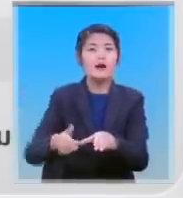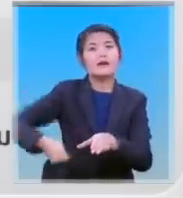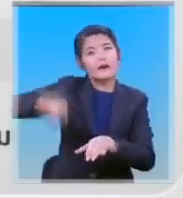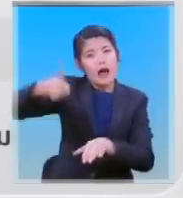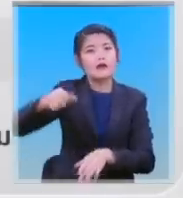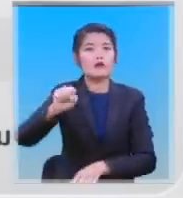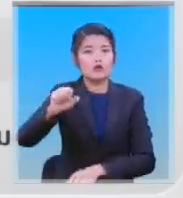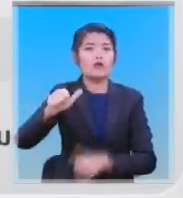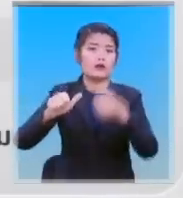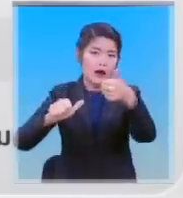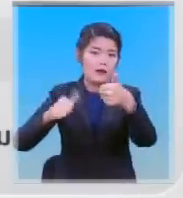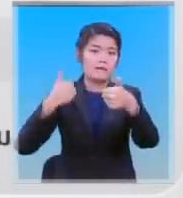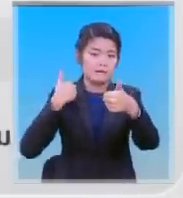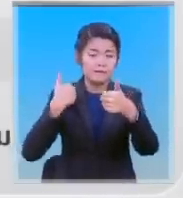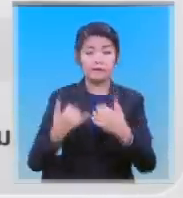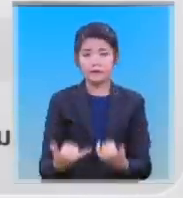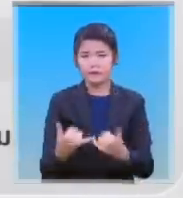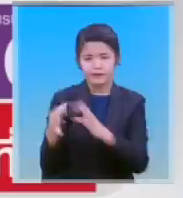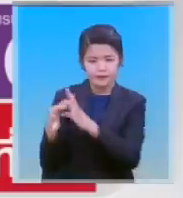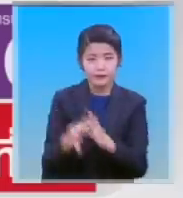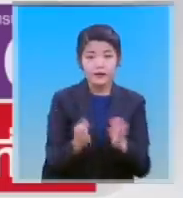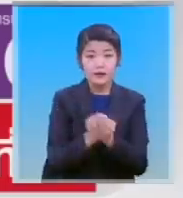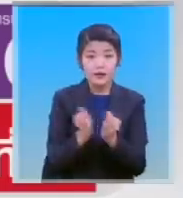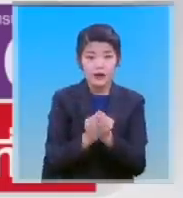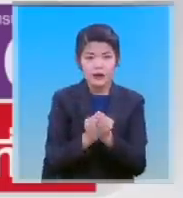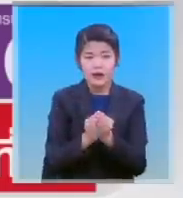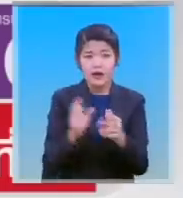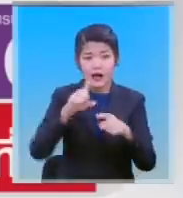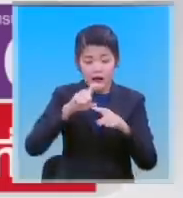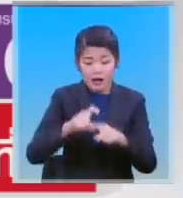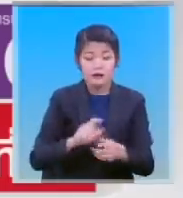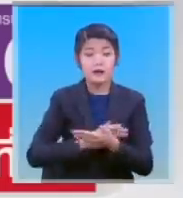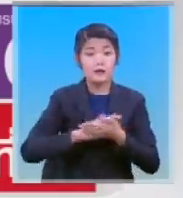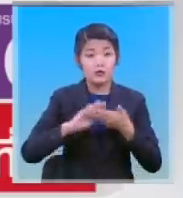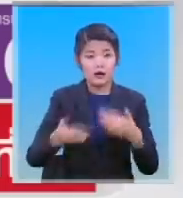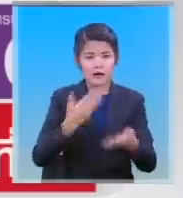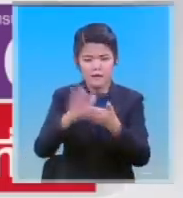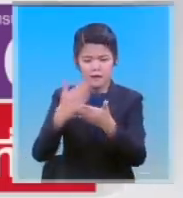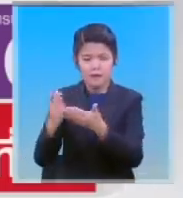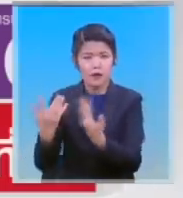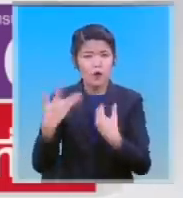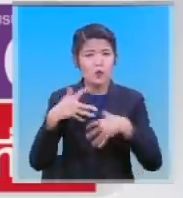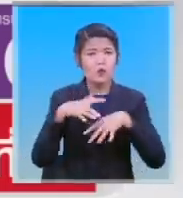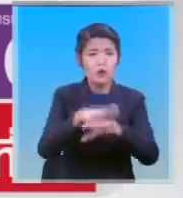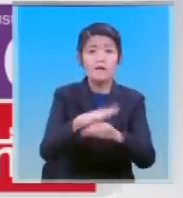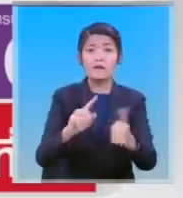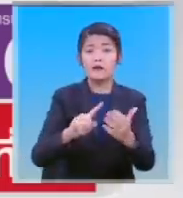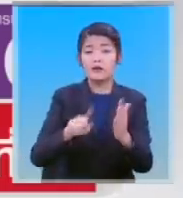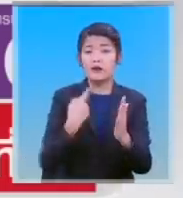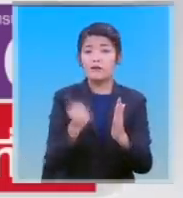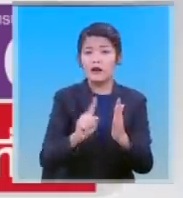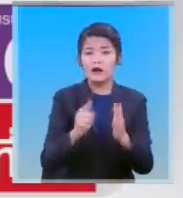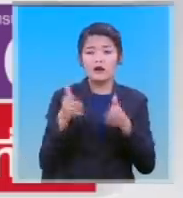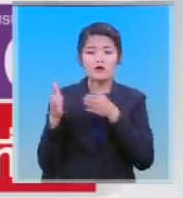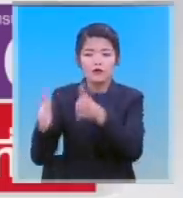อ่ะนะคะทีนี้ว่านำผลคะแนนที่คำนวณแล้วเสร็จไปลองจัดขั้วรัฐบาลกันดูโดยเริ่มจากขั้วของพรรคเพื่อไทยก่อน